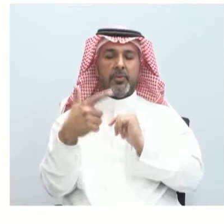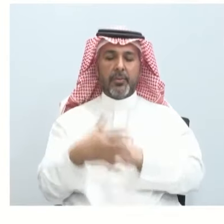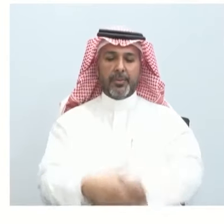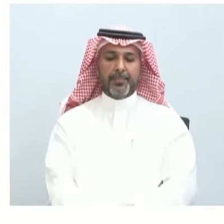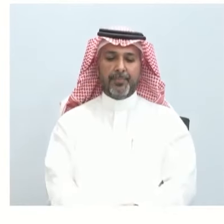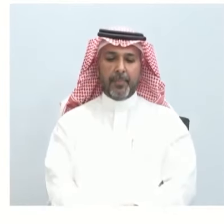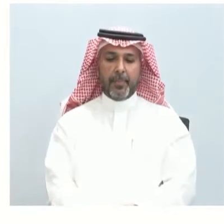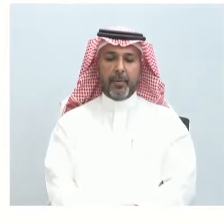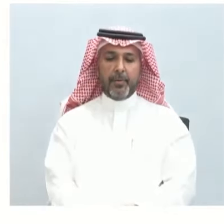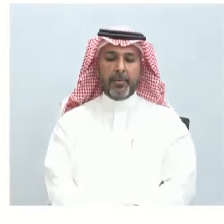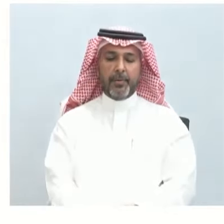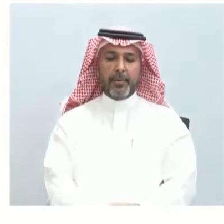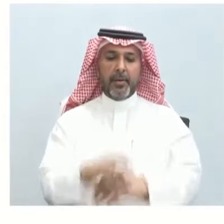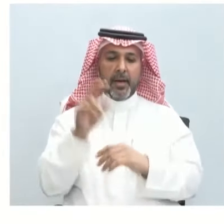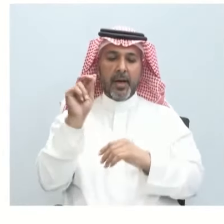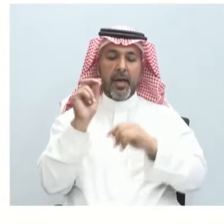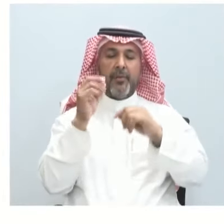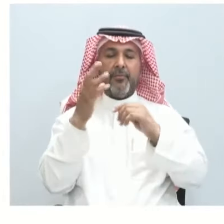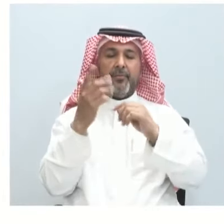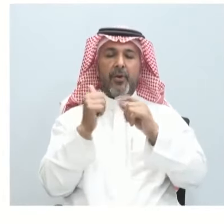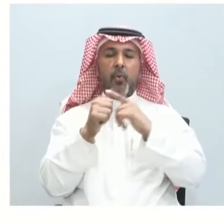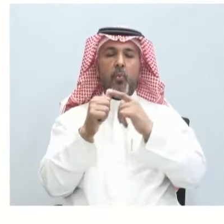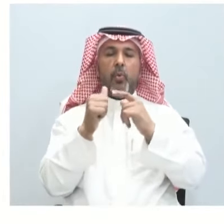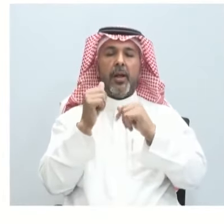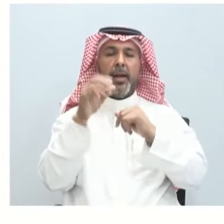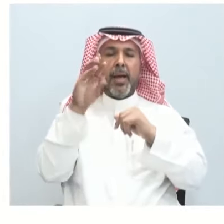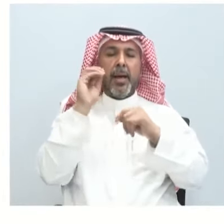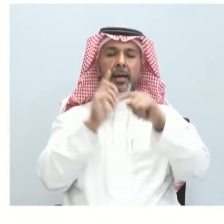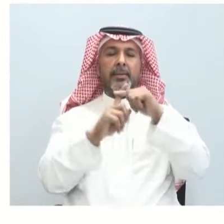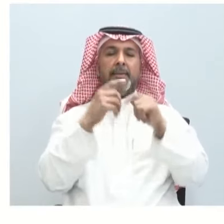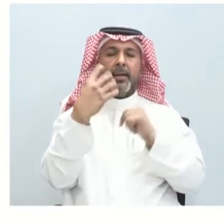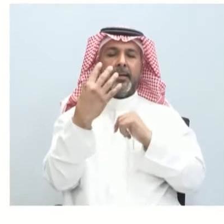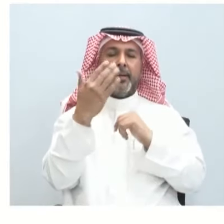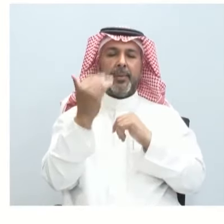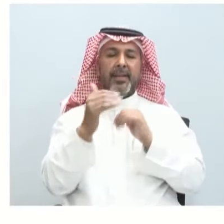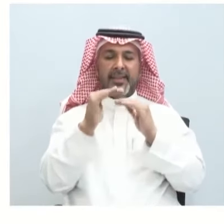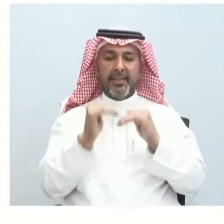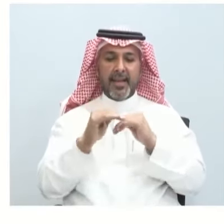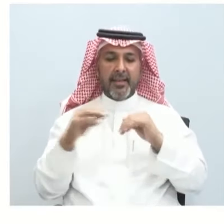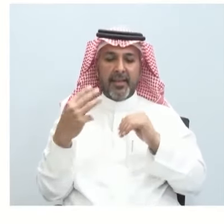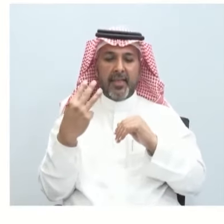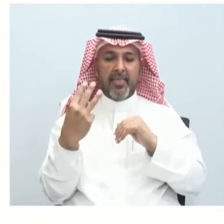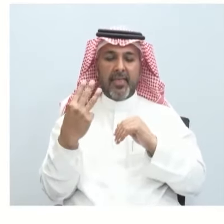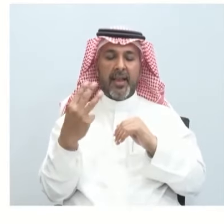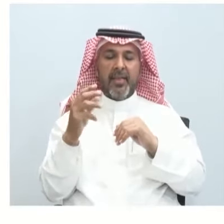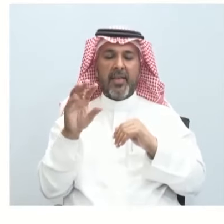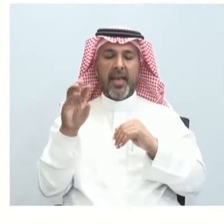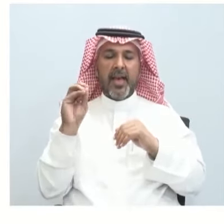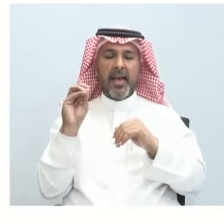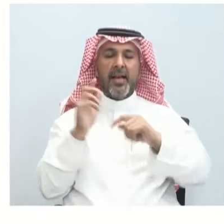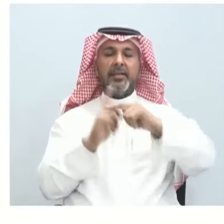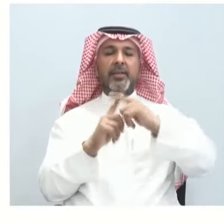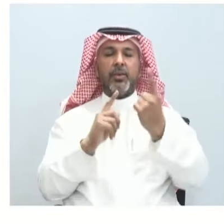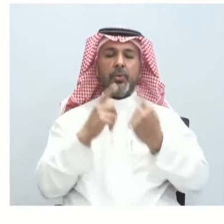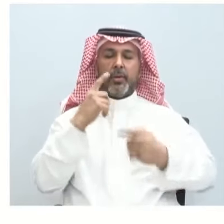تساوي هاء زائد اربعه القاعده الثانيه تساوي ثلاثه زائد واحد اذا تم